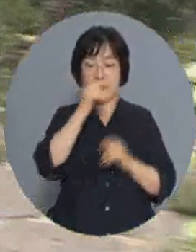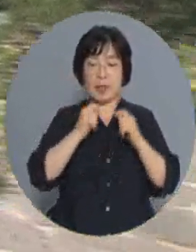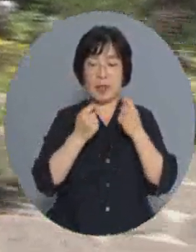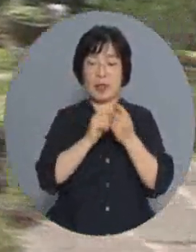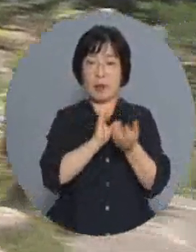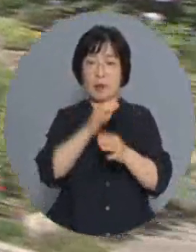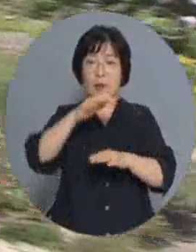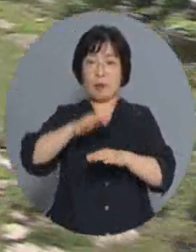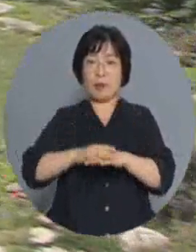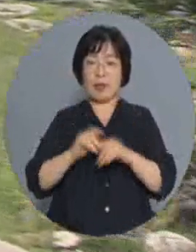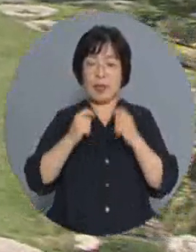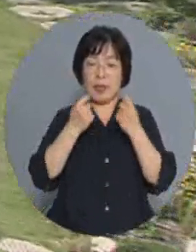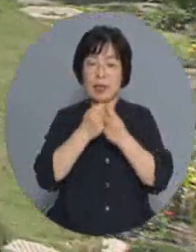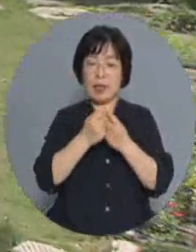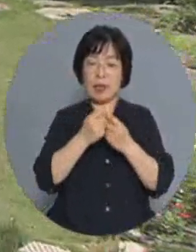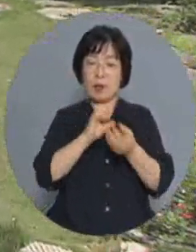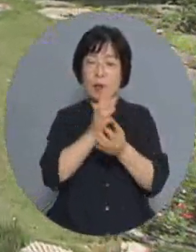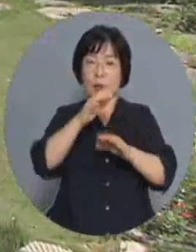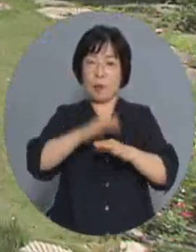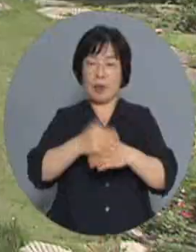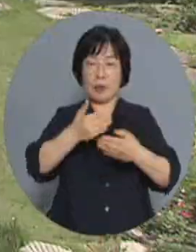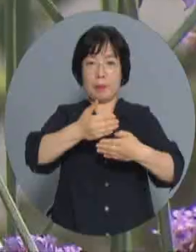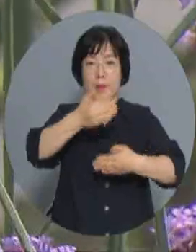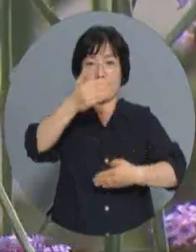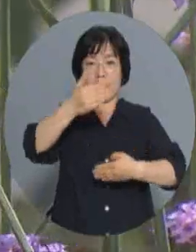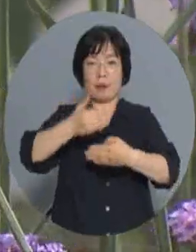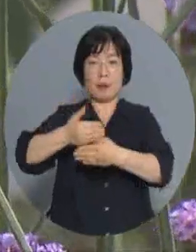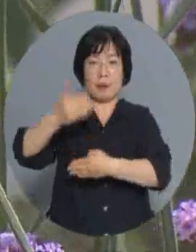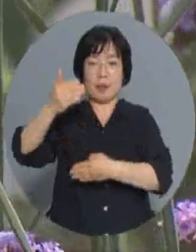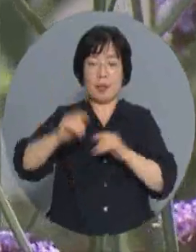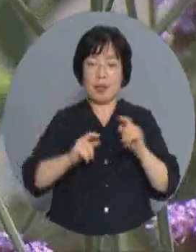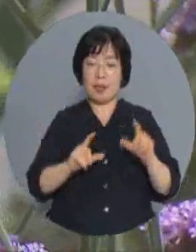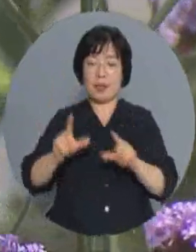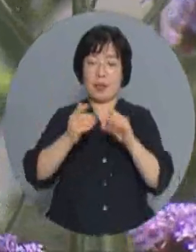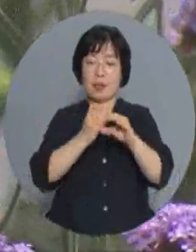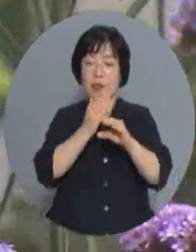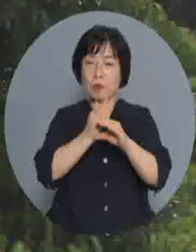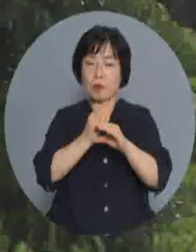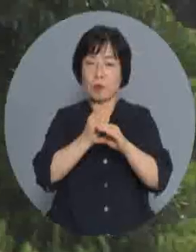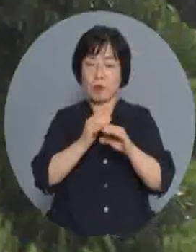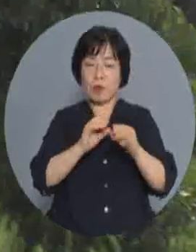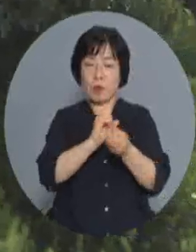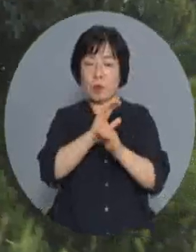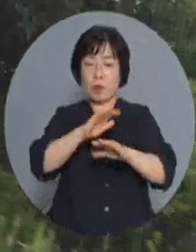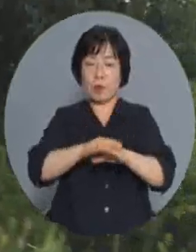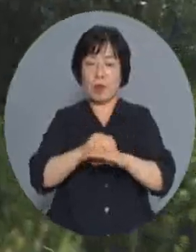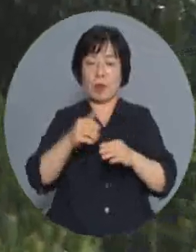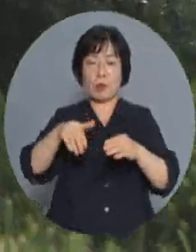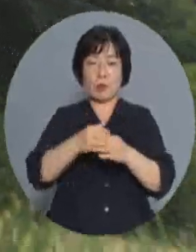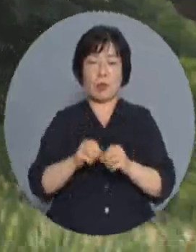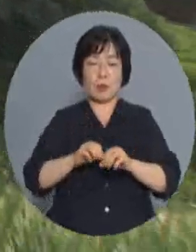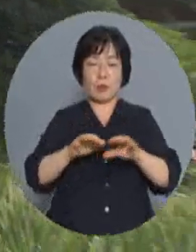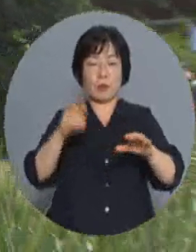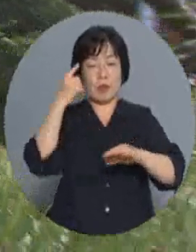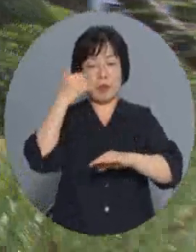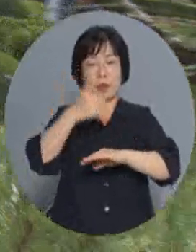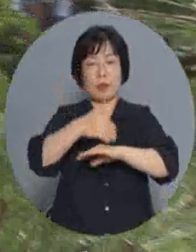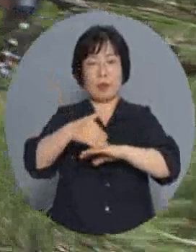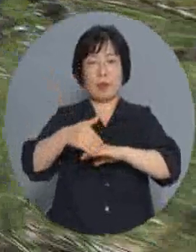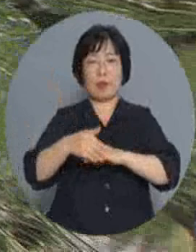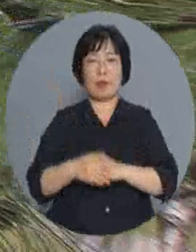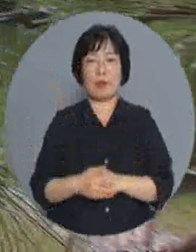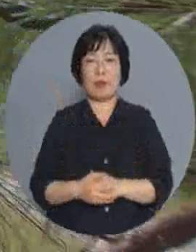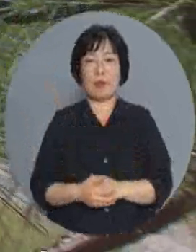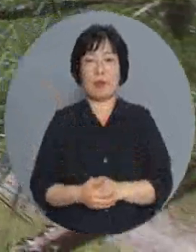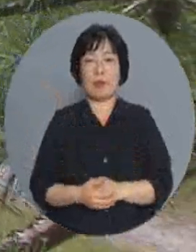정원이 민간 정원이라는 이름으로 개방되면서 생활속 정원문화 확산에 큰 도움이 되고 있습니다 MBC 뉴스